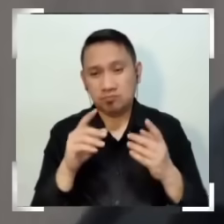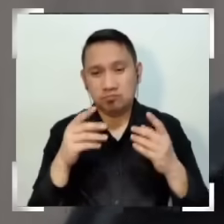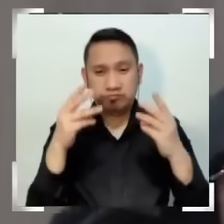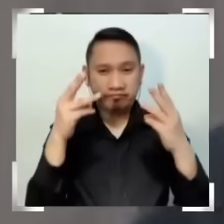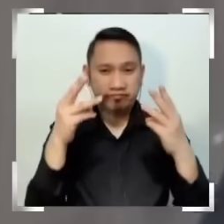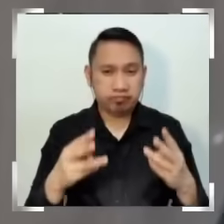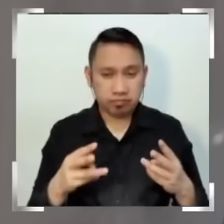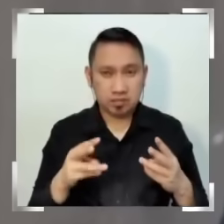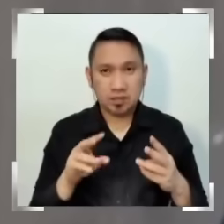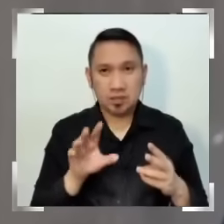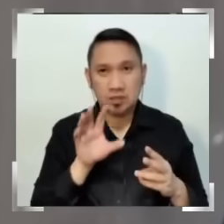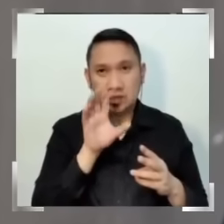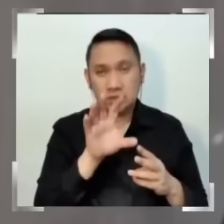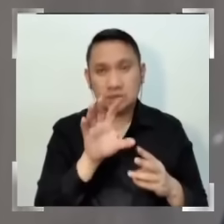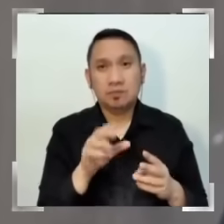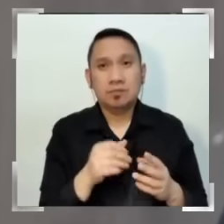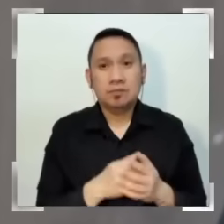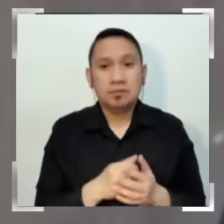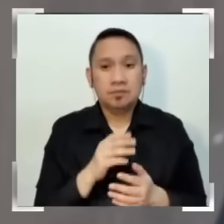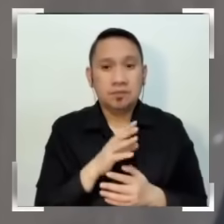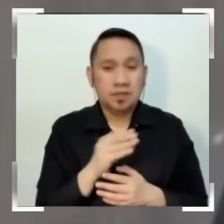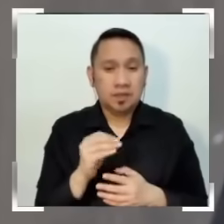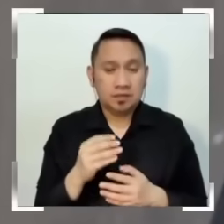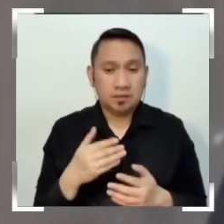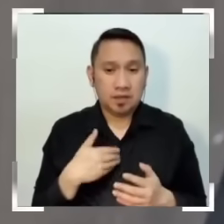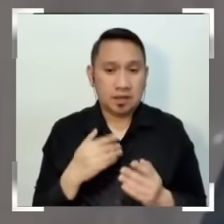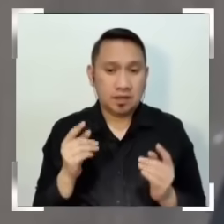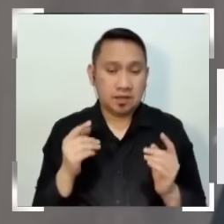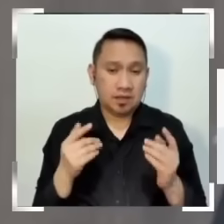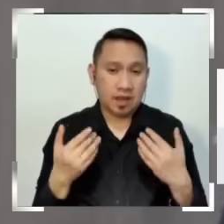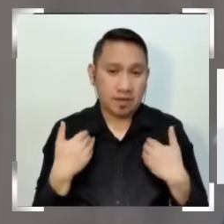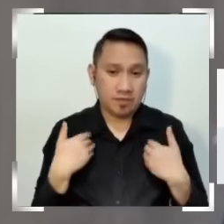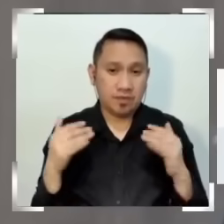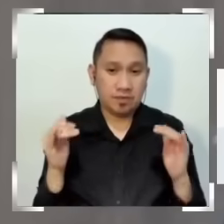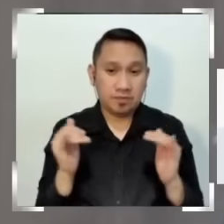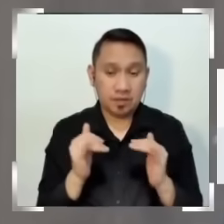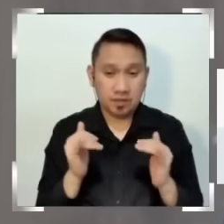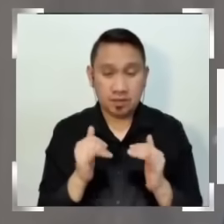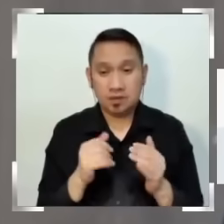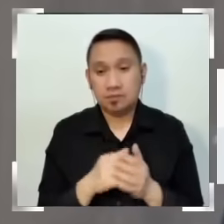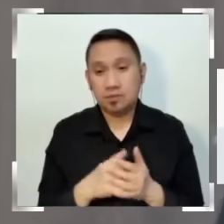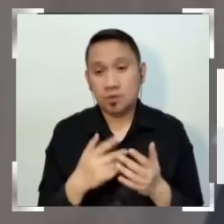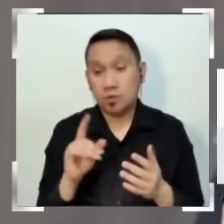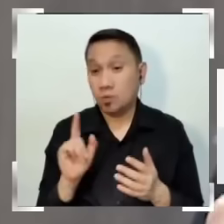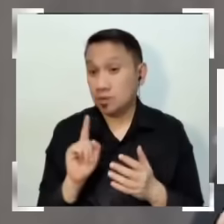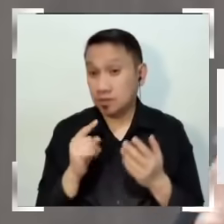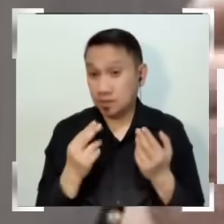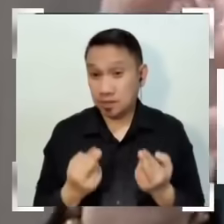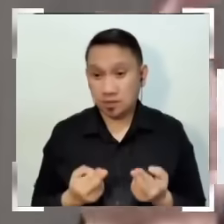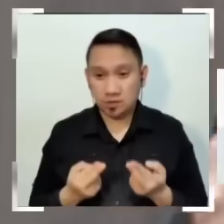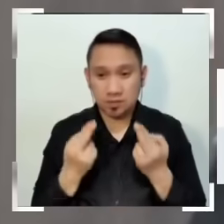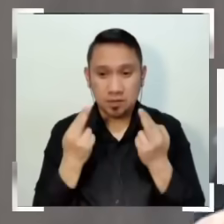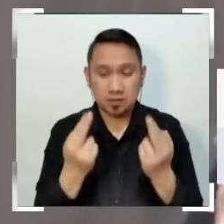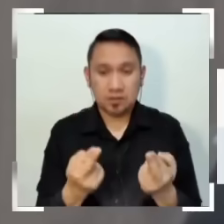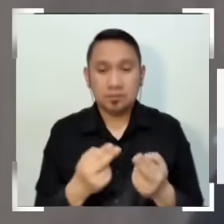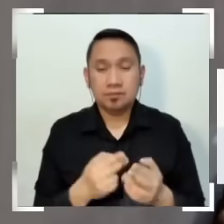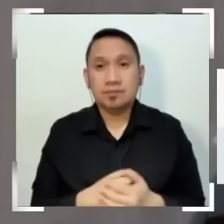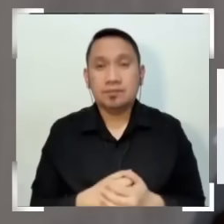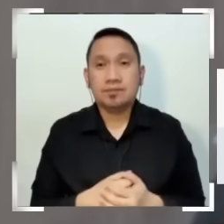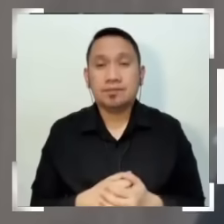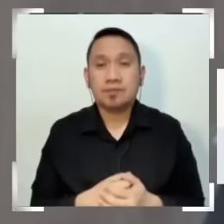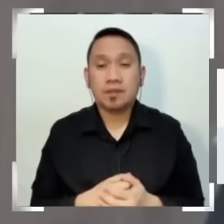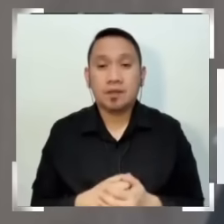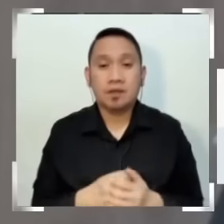my executive committee, no? And the recommendation was, of course, strengthen,